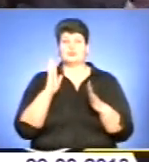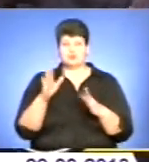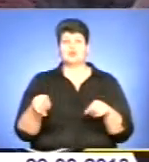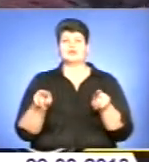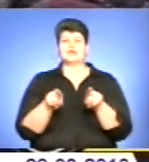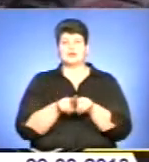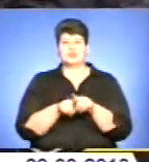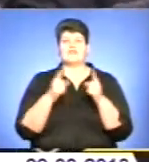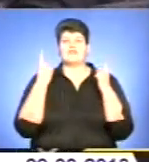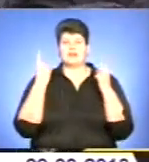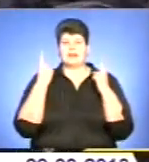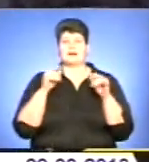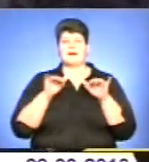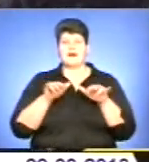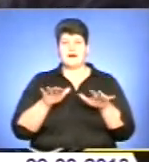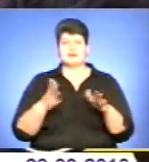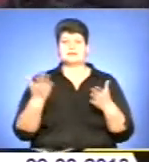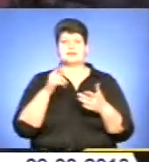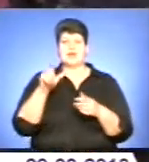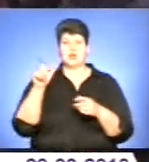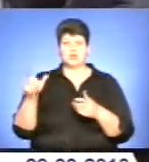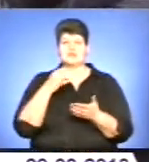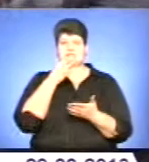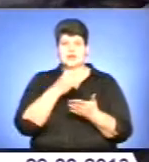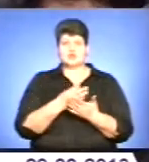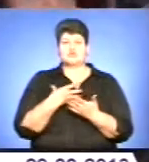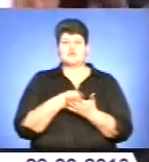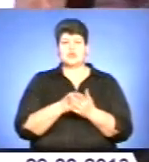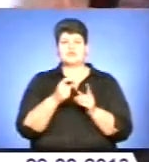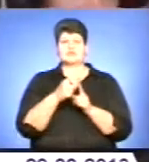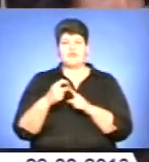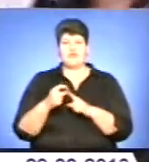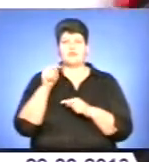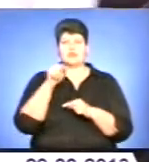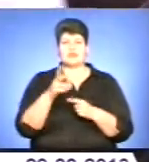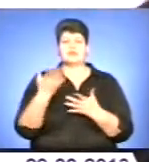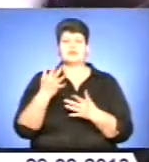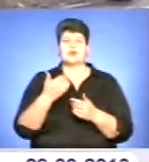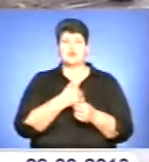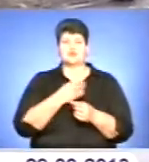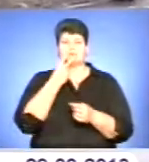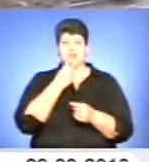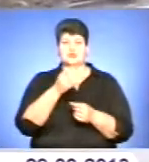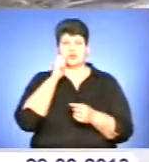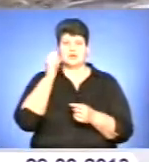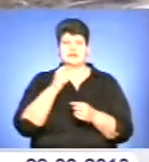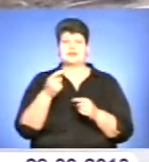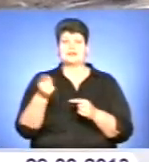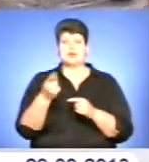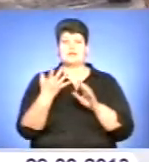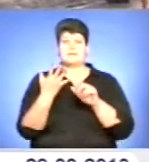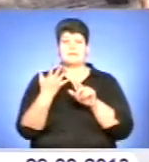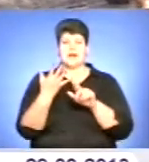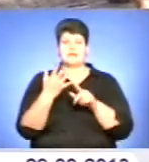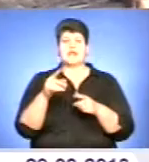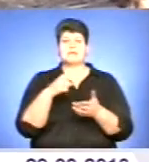велика акція, де люди скажуть своє слово про те, яку вони хочуть бачити країну. Тернопіль – п'яте місто в Україні,